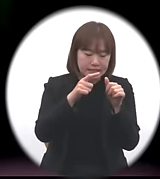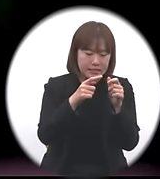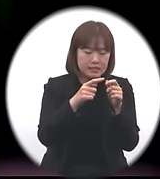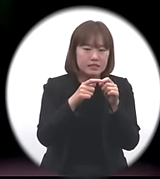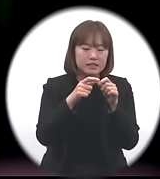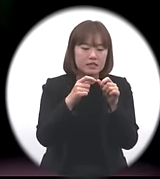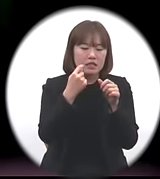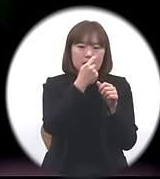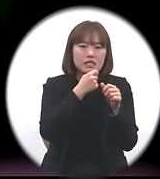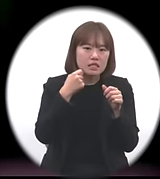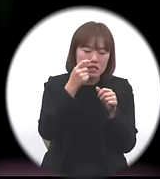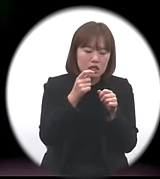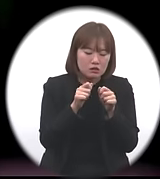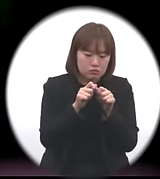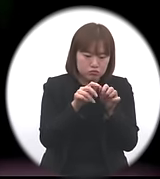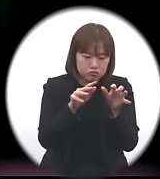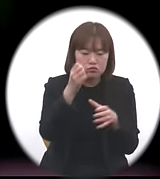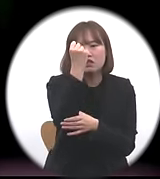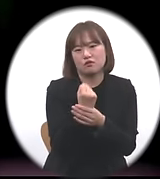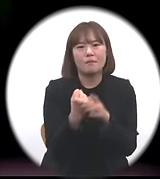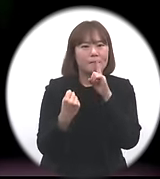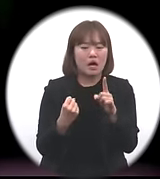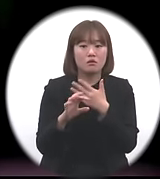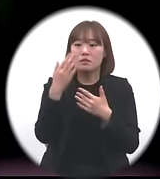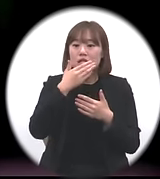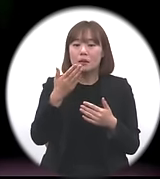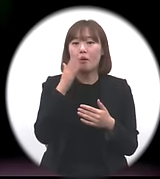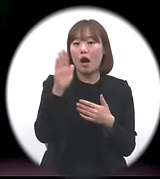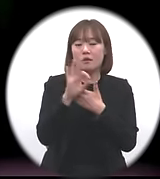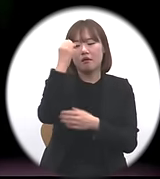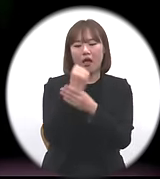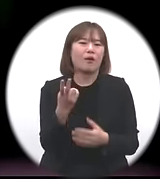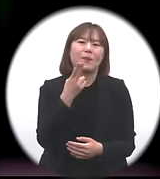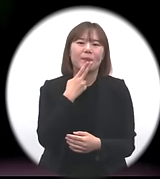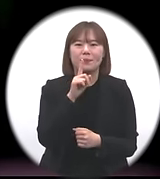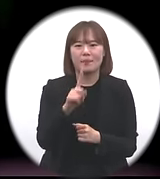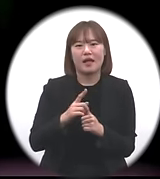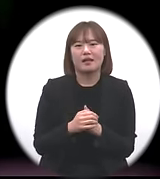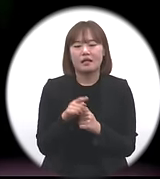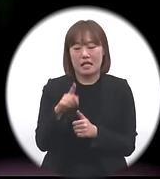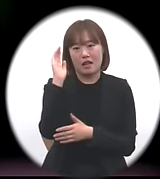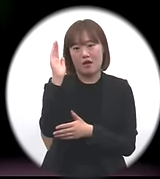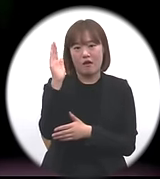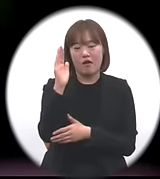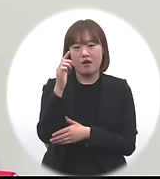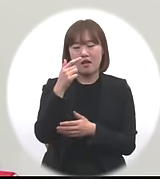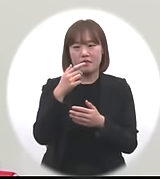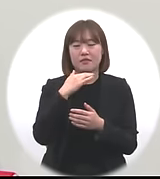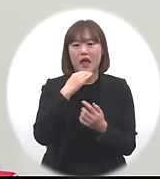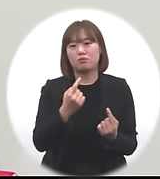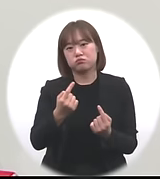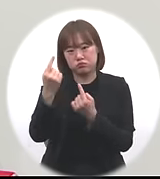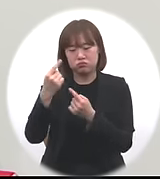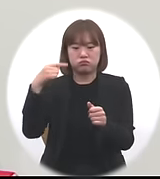이 산에 의해서 이가 삭는 게 충치예요. 그럼 설탕을 안 먹으면 이가 안 썩느냐? 예, 안 썩습니다. 이런 강의를